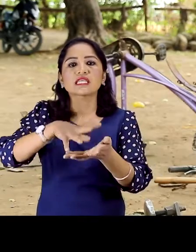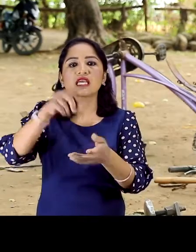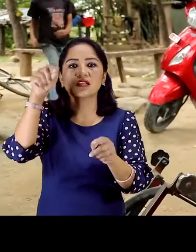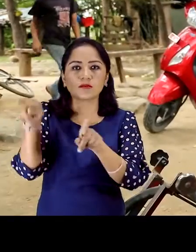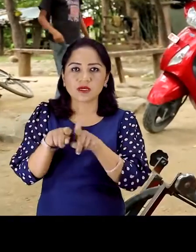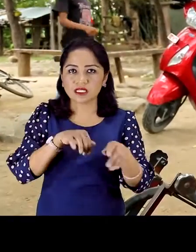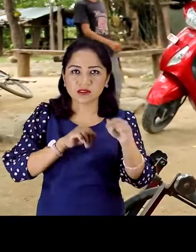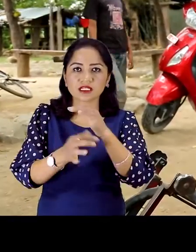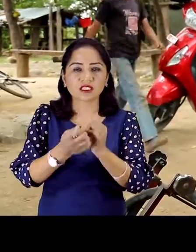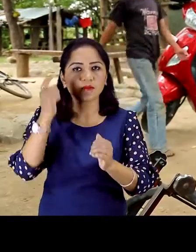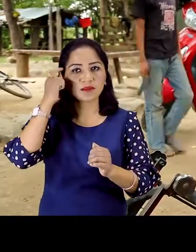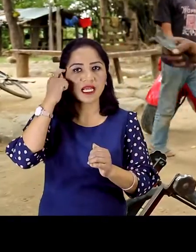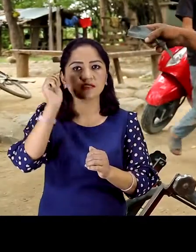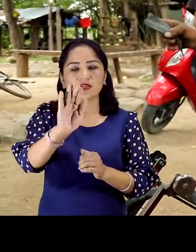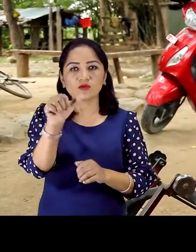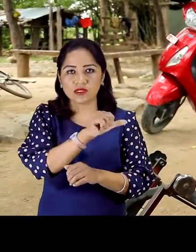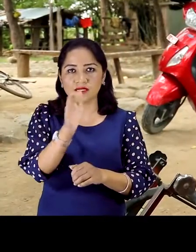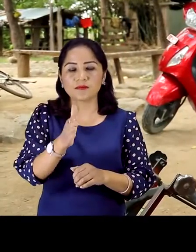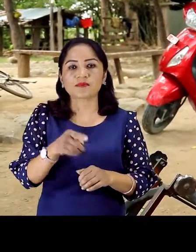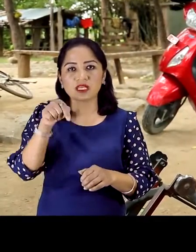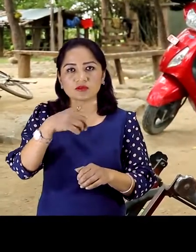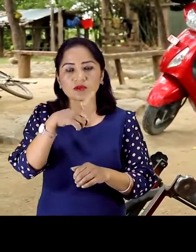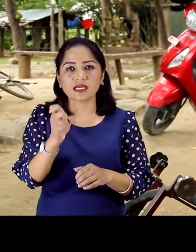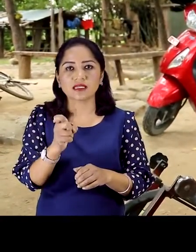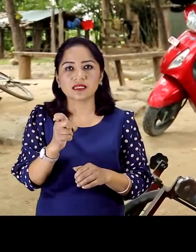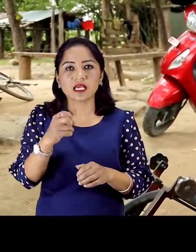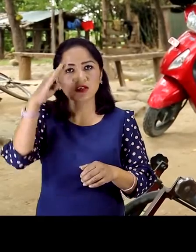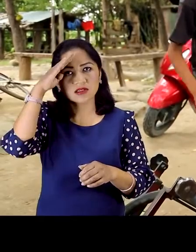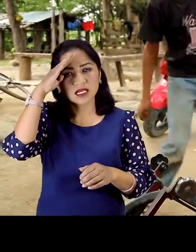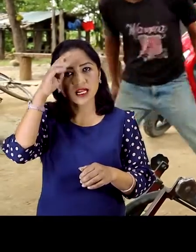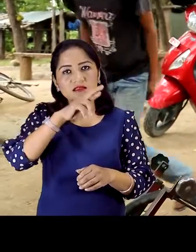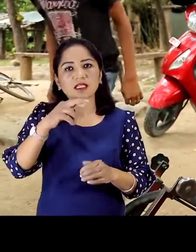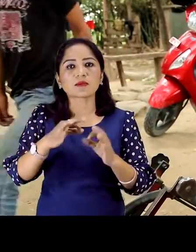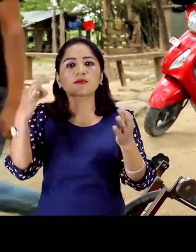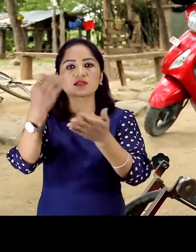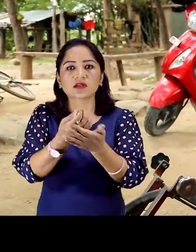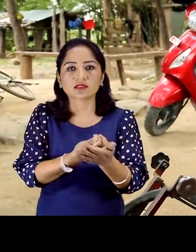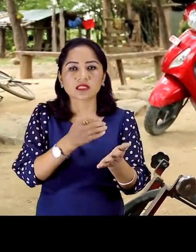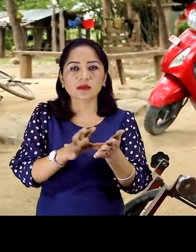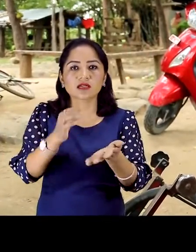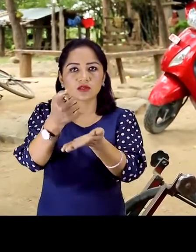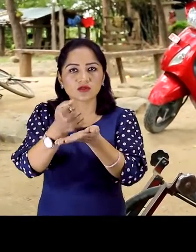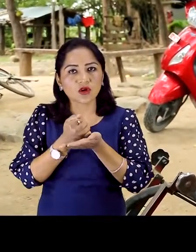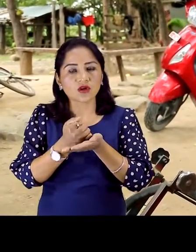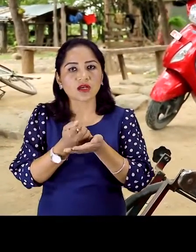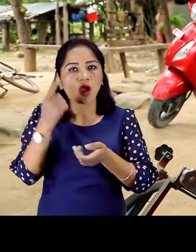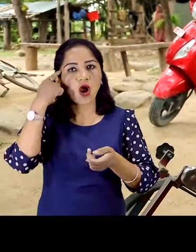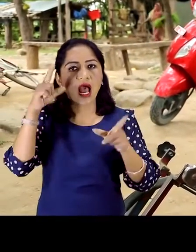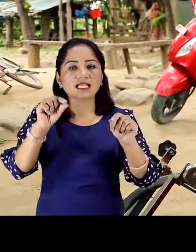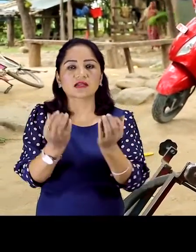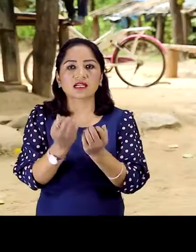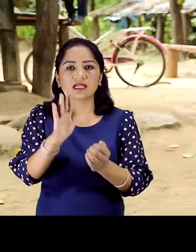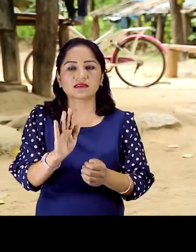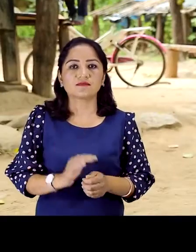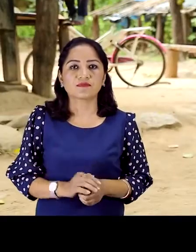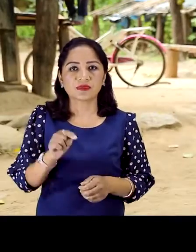केंद्र पनी संचालन गरने सोस बनाये का छनुले। रयस का लागी सरकार तथा 2016 को साथ को अपेक्चिया पनी गरे